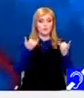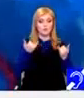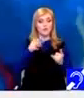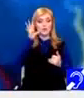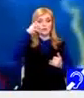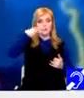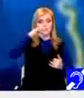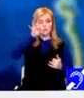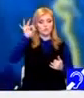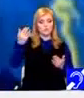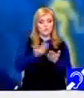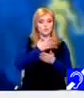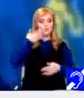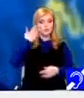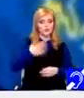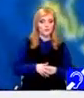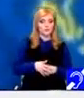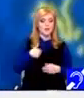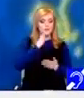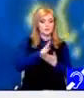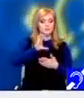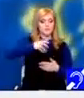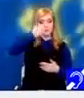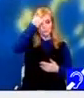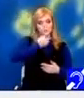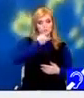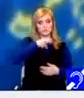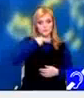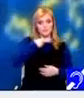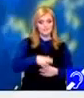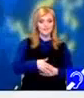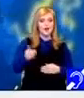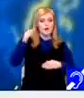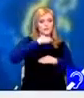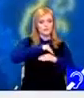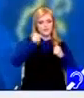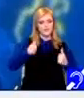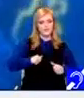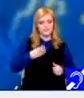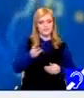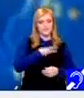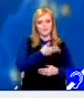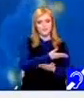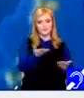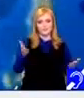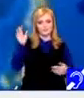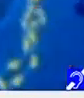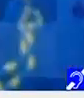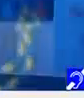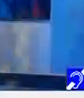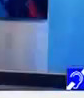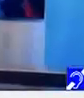ora 20 nu ratați știrile de la București. Eu sunt Stella Dănilă și vă mulțumesc pentru atenție. O seară liniștită vă doresc. La revedere!